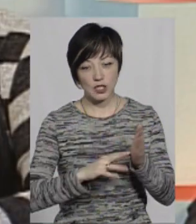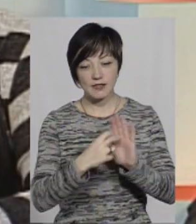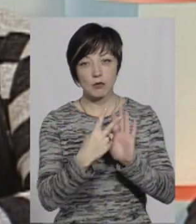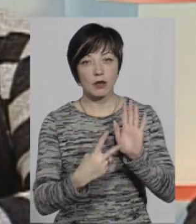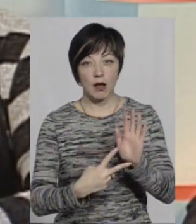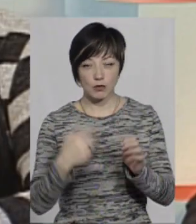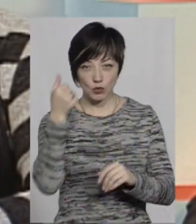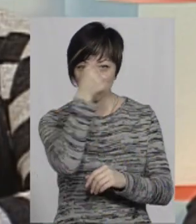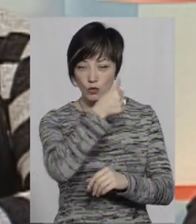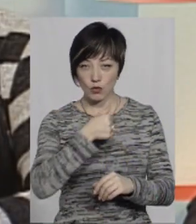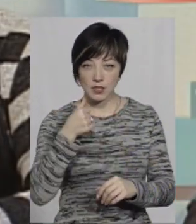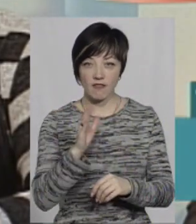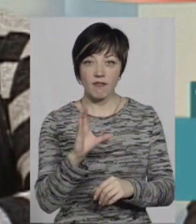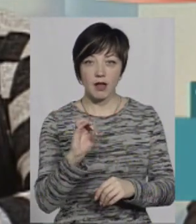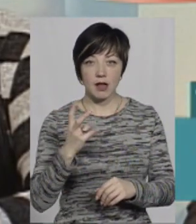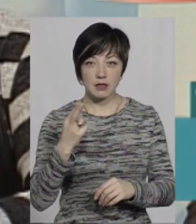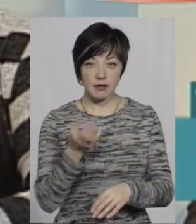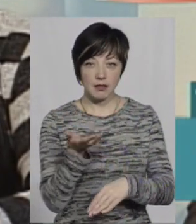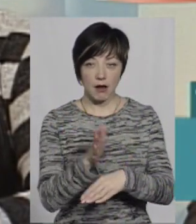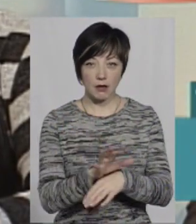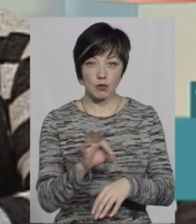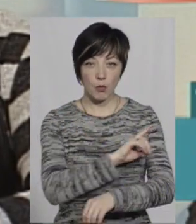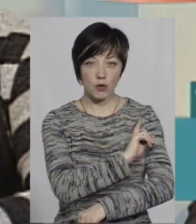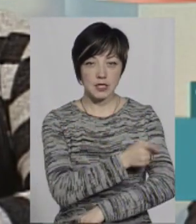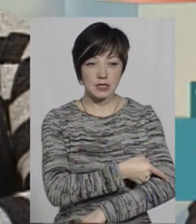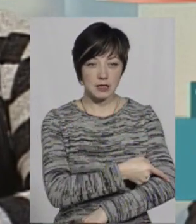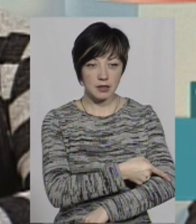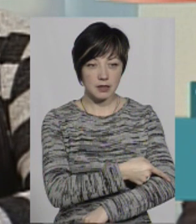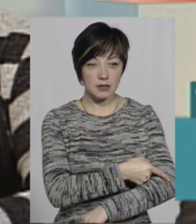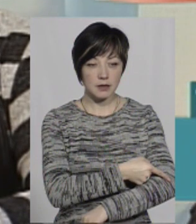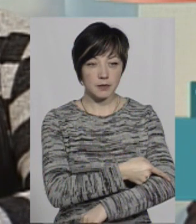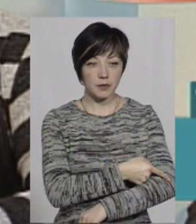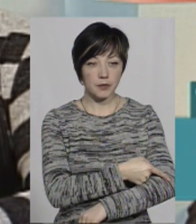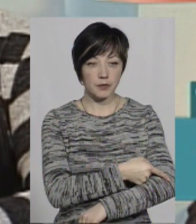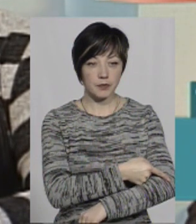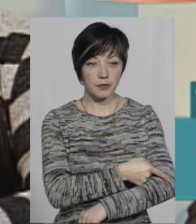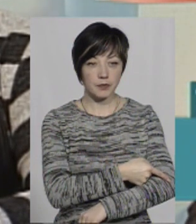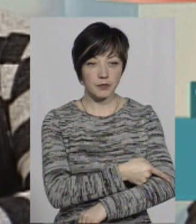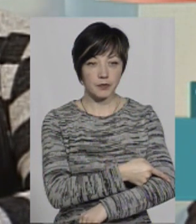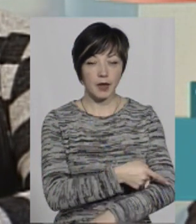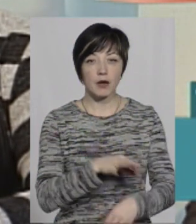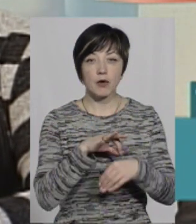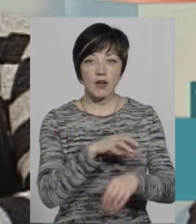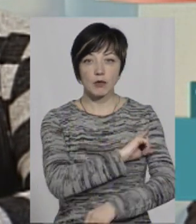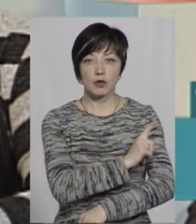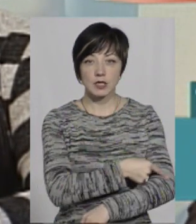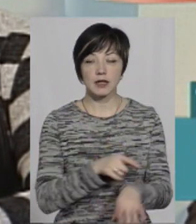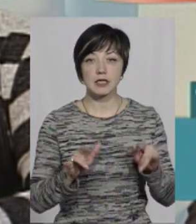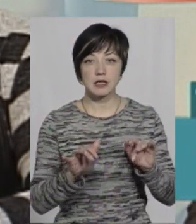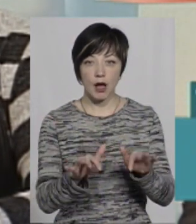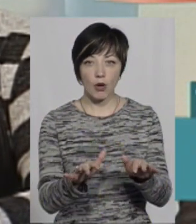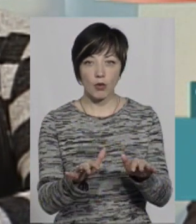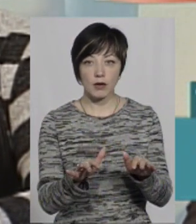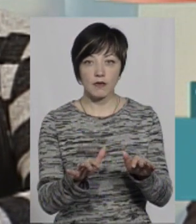навіть році, в вересні виданий був наказ про посилене, про, значить, проведення посилених